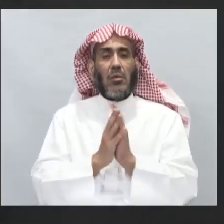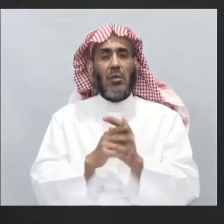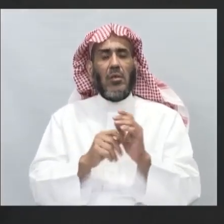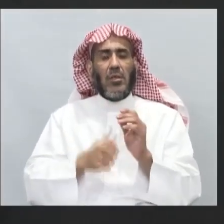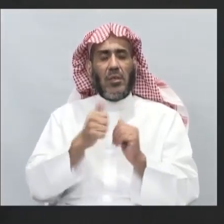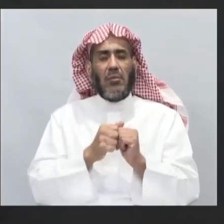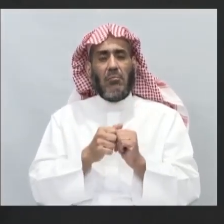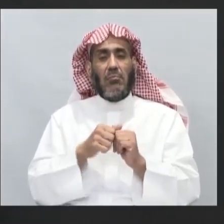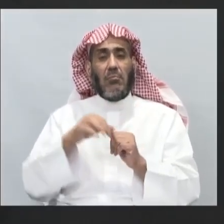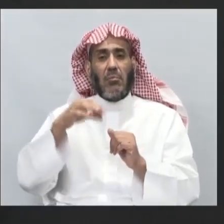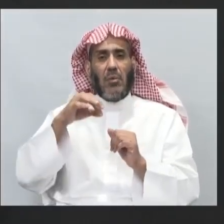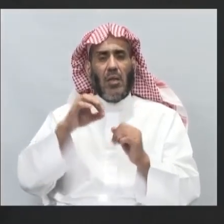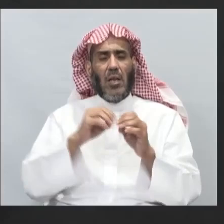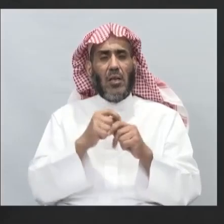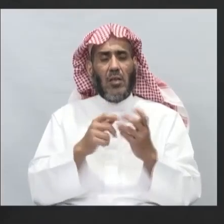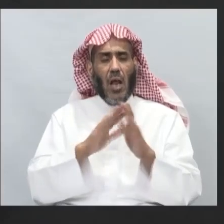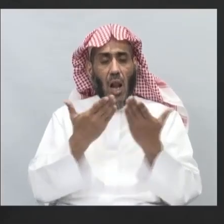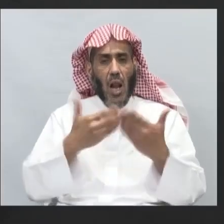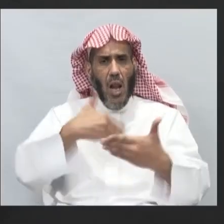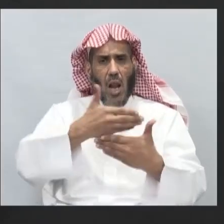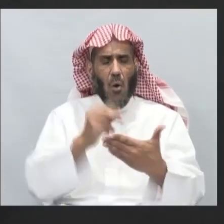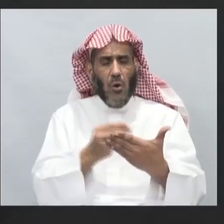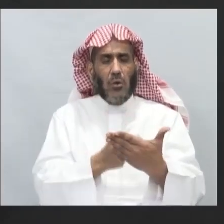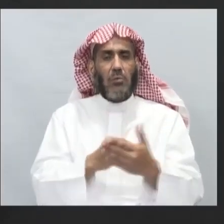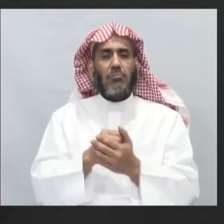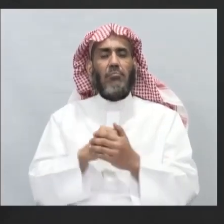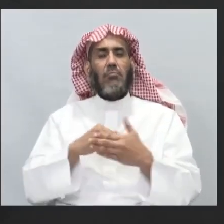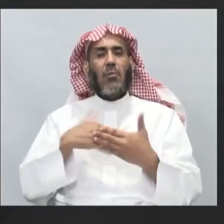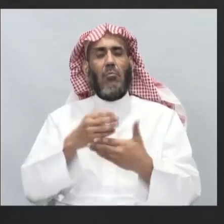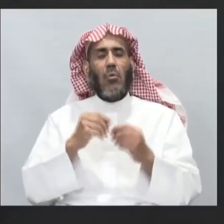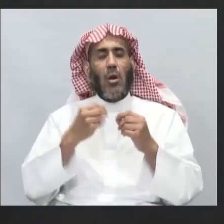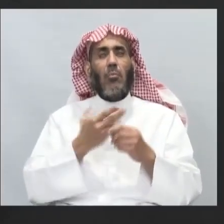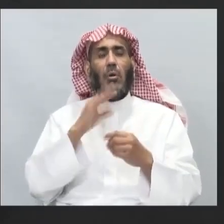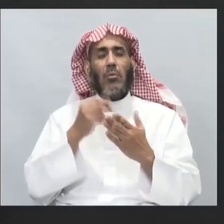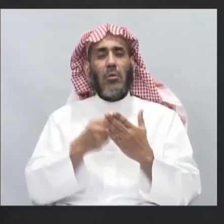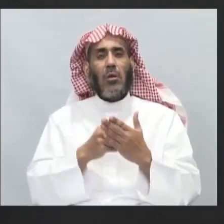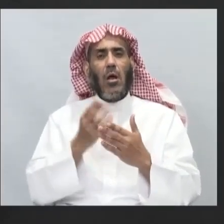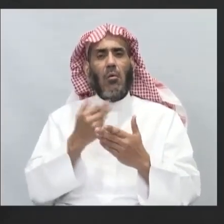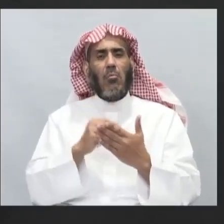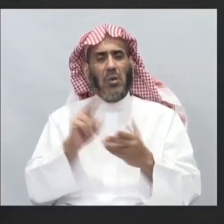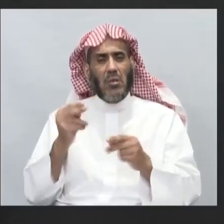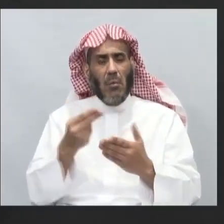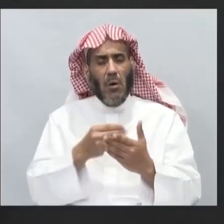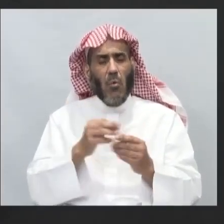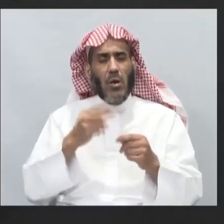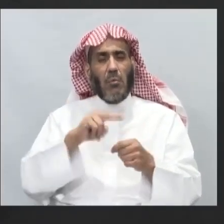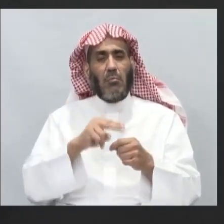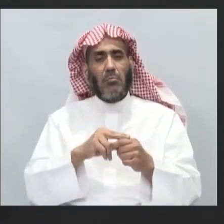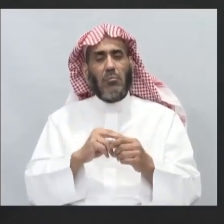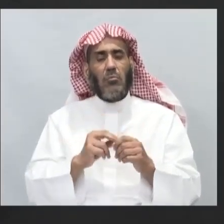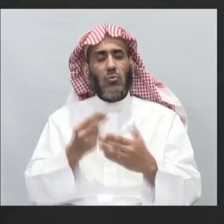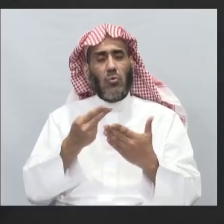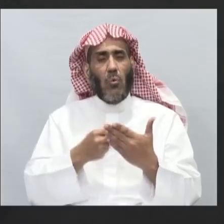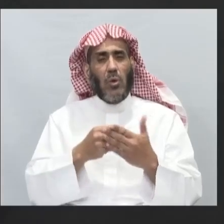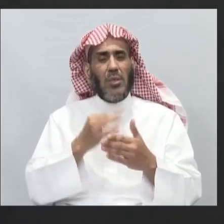تستطيع ان تحمل هذه الاجهزه اللوحيه وتكتب فيها وتدون بل ولله الحمد اليوم التدوين لم يعد حتى بالكتابه وانما اصبحت